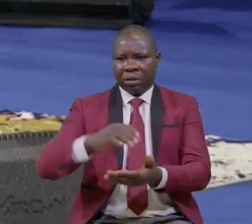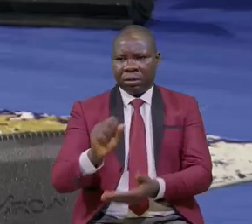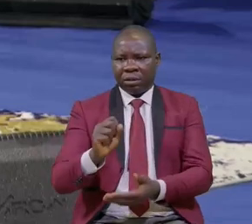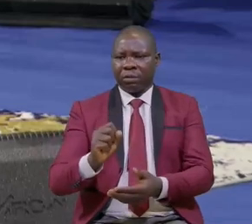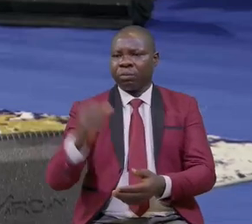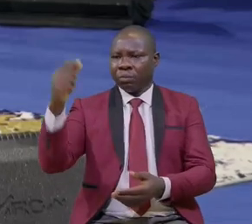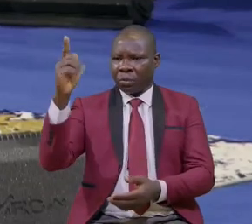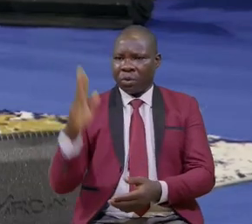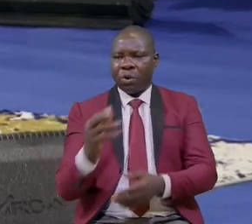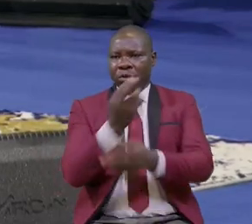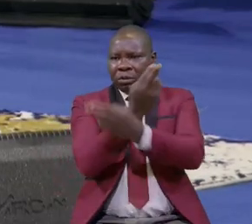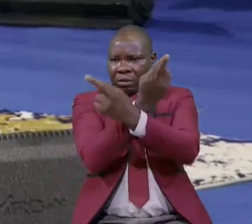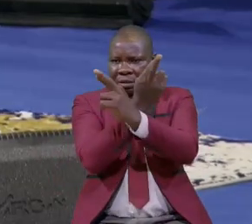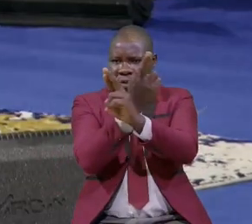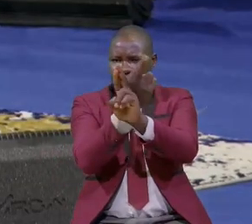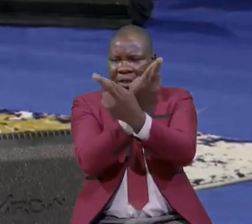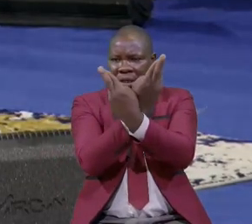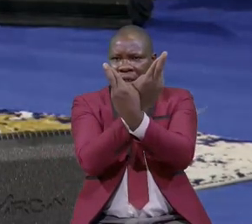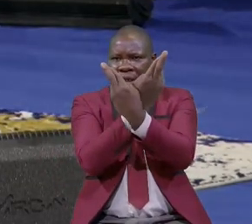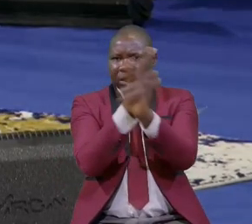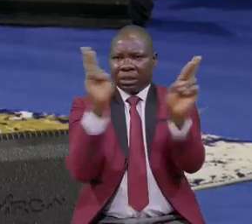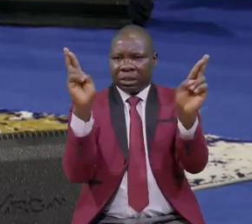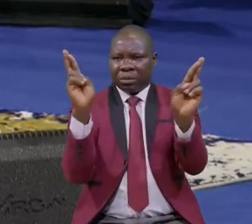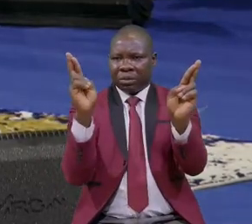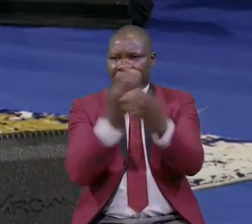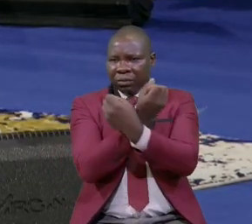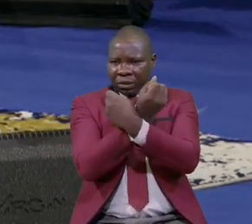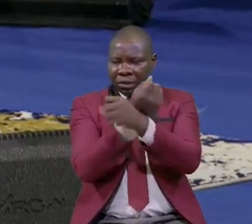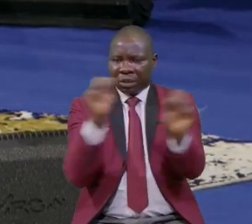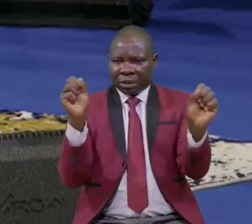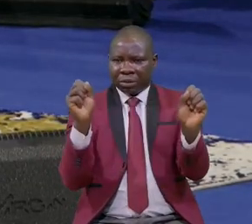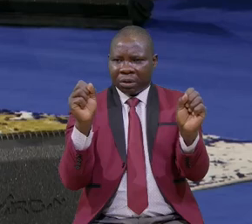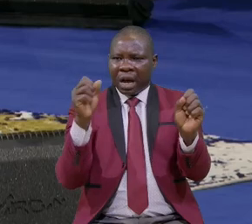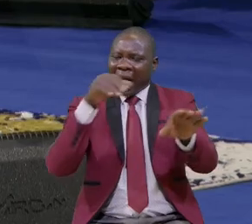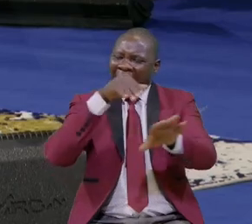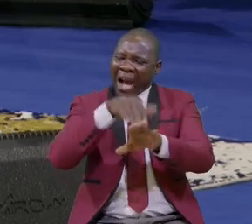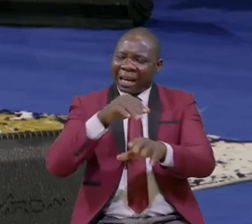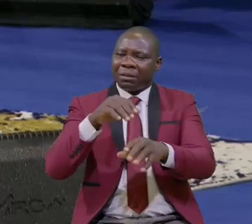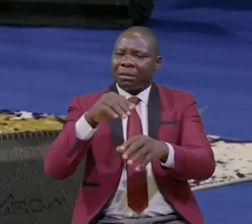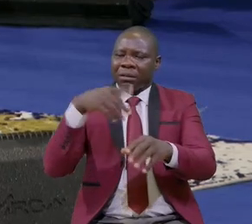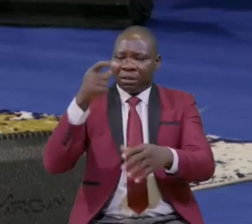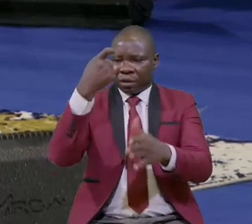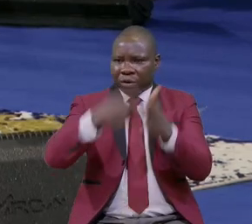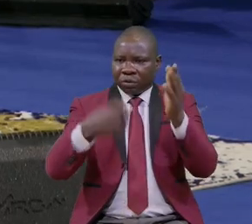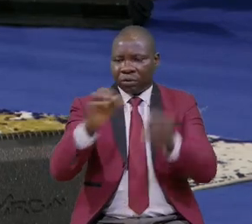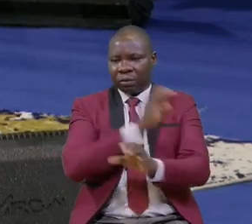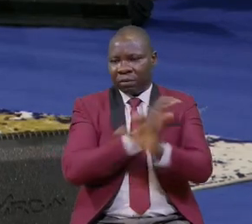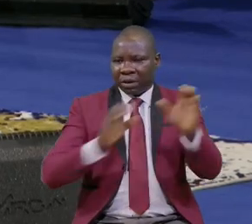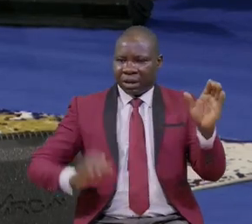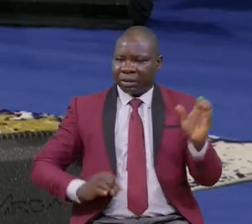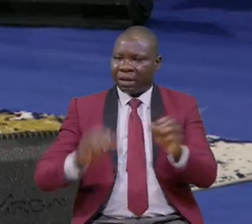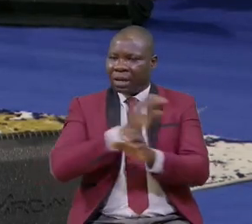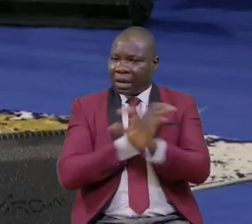de Dieu et la réponse de Dieu aux dépens de Christ. Il a tout